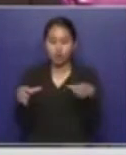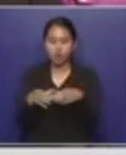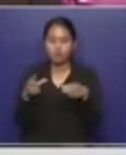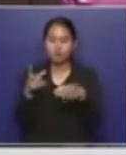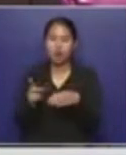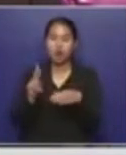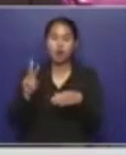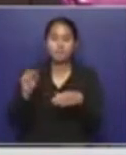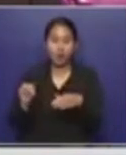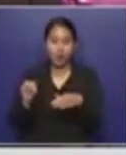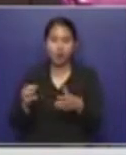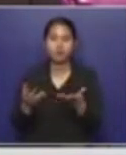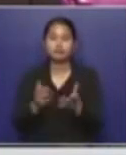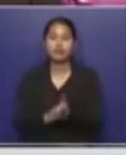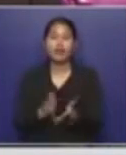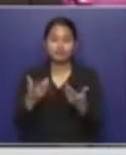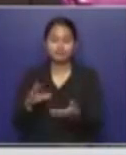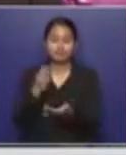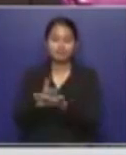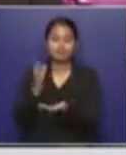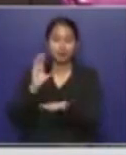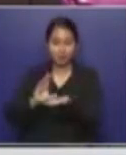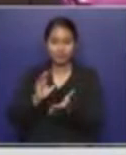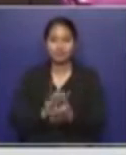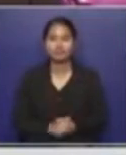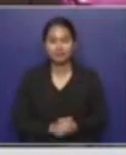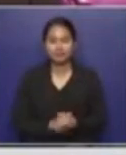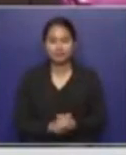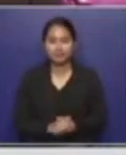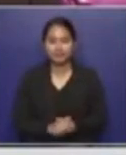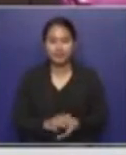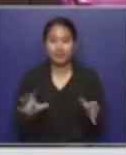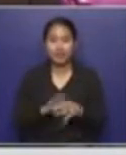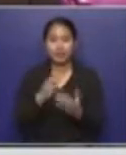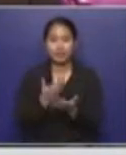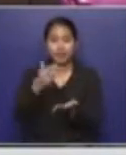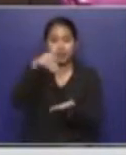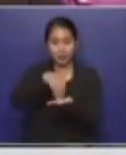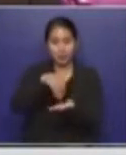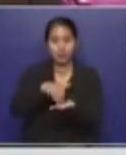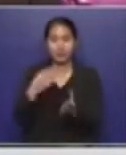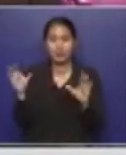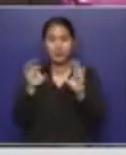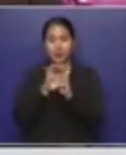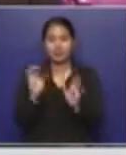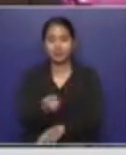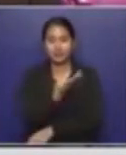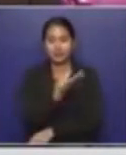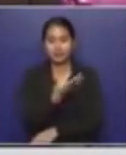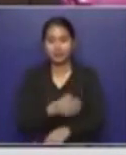ลและสำนักงบประมาณในส่วนของงบกลางครับขอชาร์ตด้วยครับ